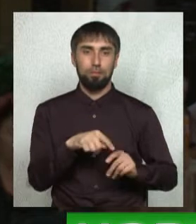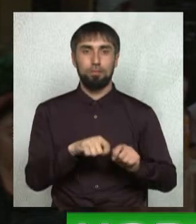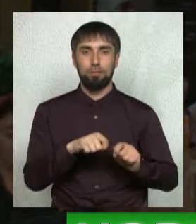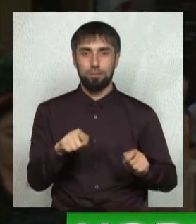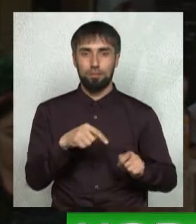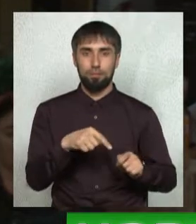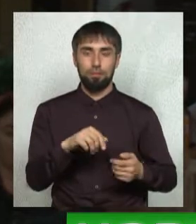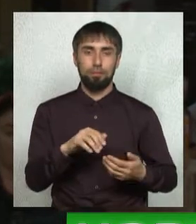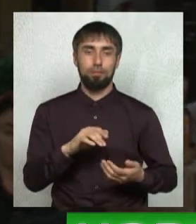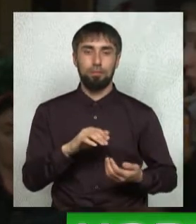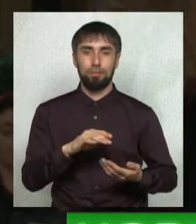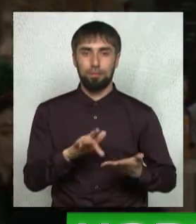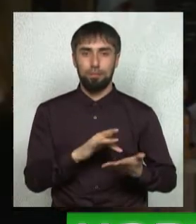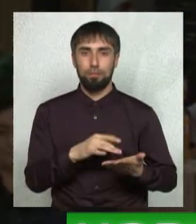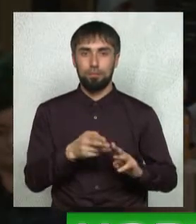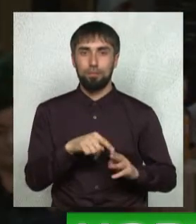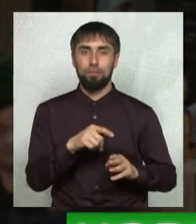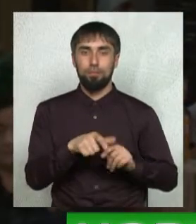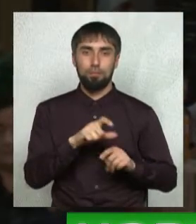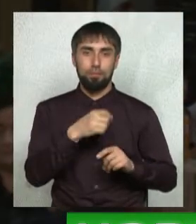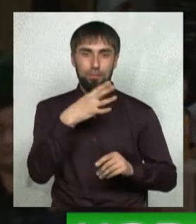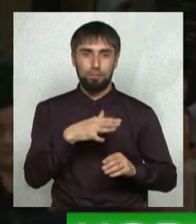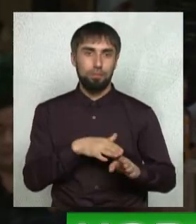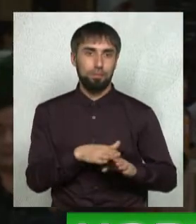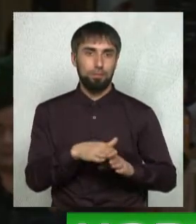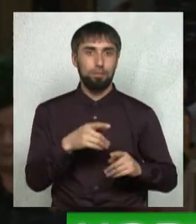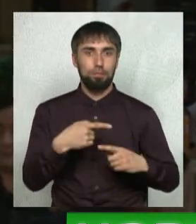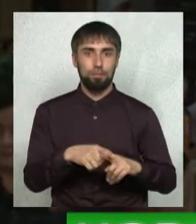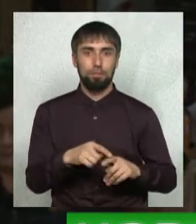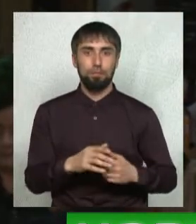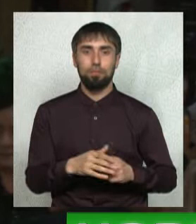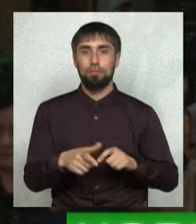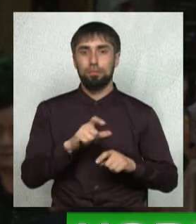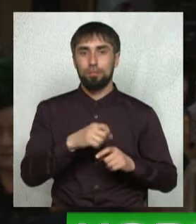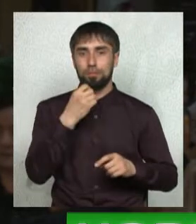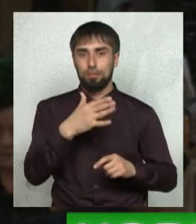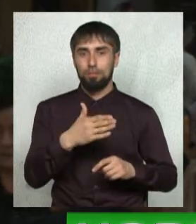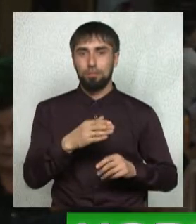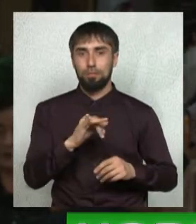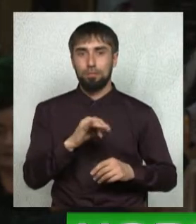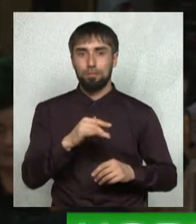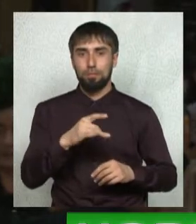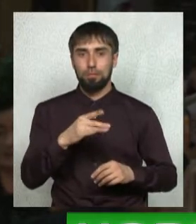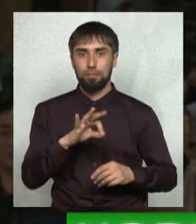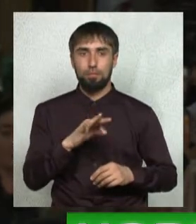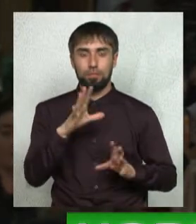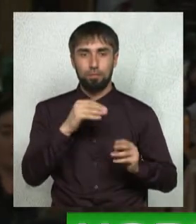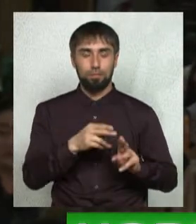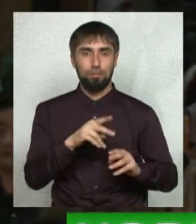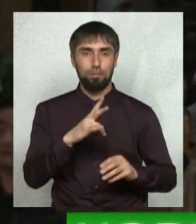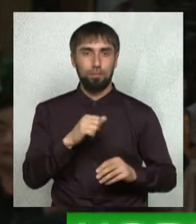оно очень хорошо исполнено технически, имеется в виду, очень хорошо иллюстрировано. Все наглядно,